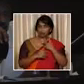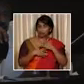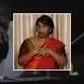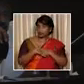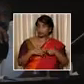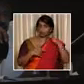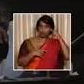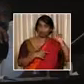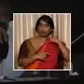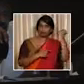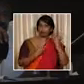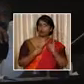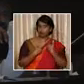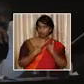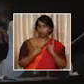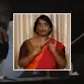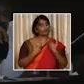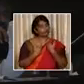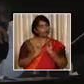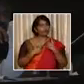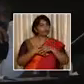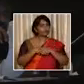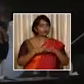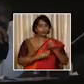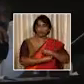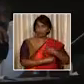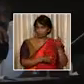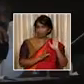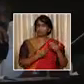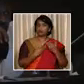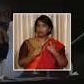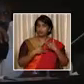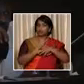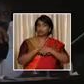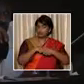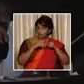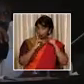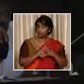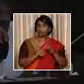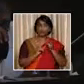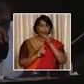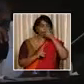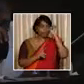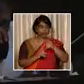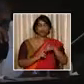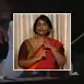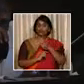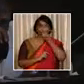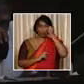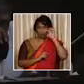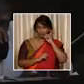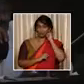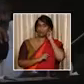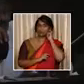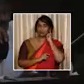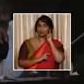பாதிக்கப்பட்டதோ இந்த இனம் அழிக்கப்பட்டதோ எந்த இனம் இந்த ரசாயன குண்டுகளுக்கும் பொஸ்பரஸ் குண்டுகளுக்கும் உள்ளாக்கப்பட்டதோ அந்த இனத்தின் சார்பாக என்னுடைய கருத்தை